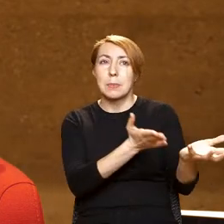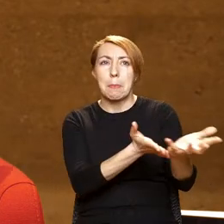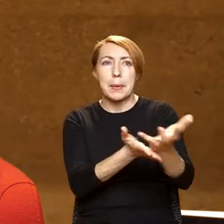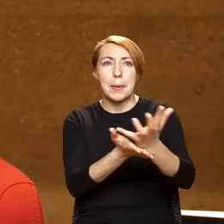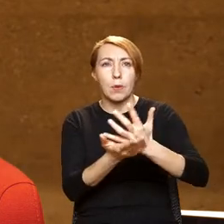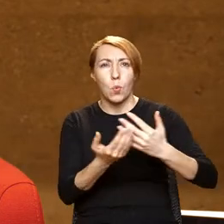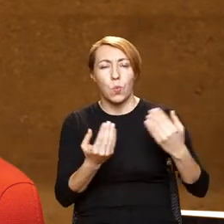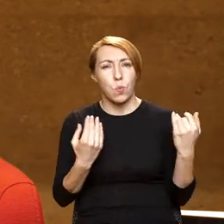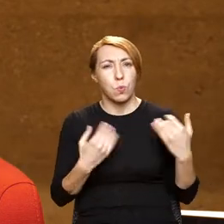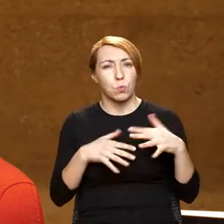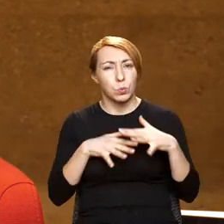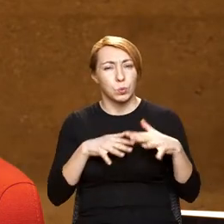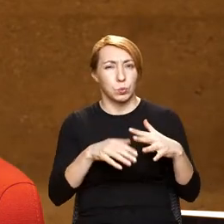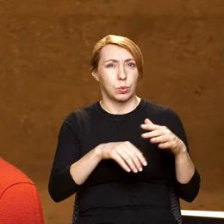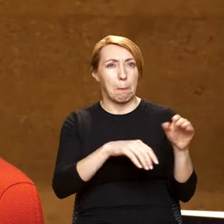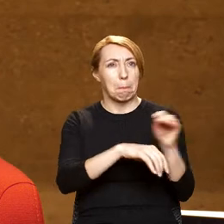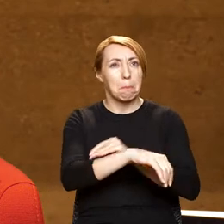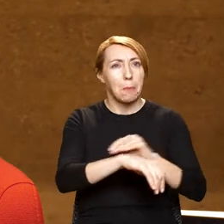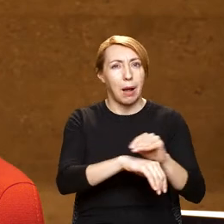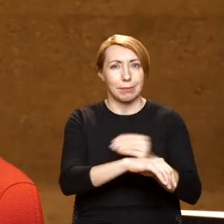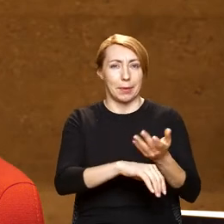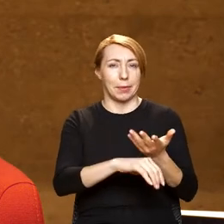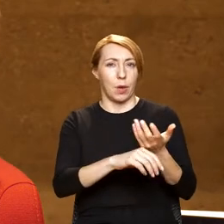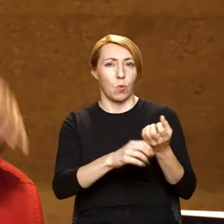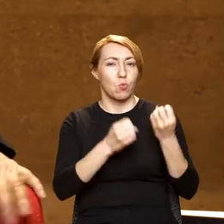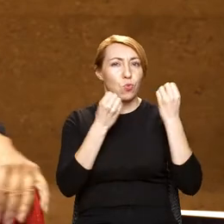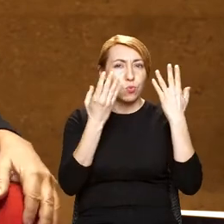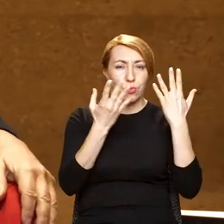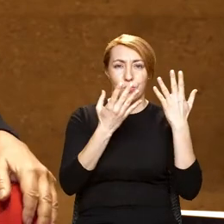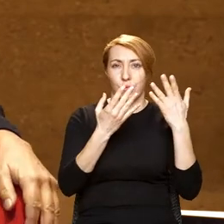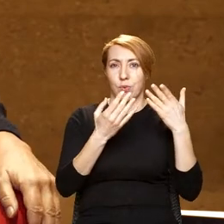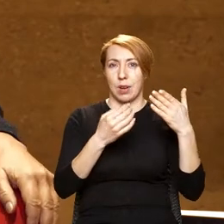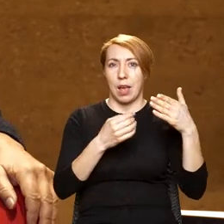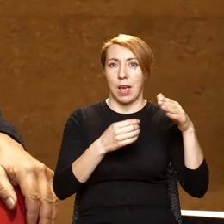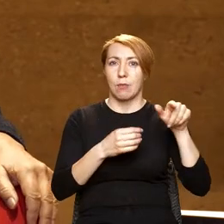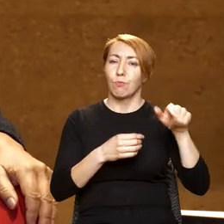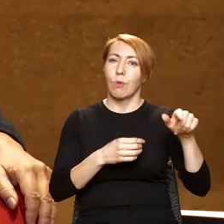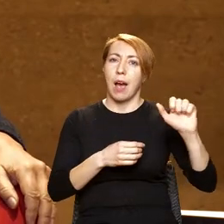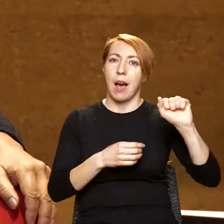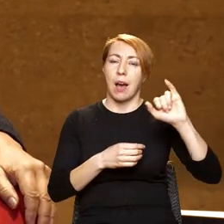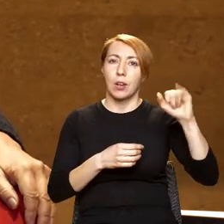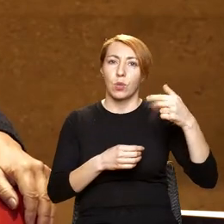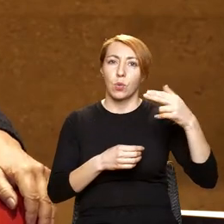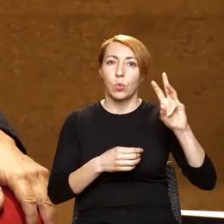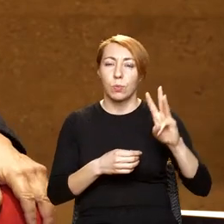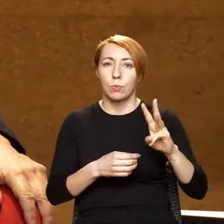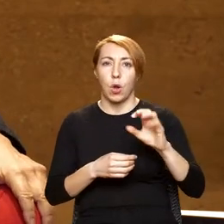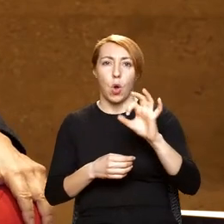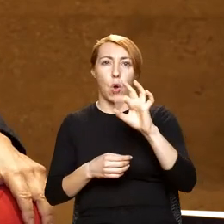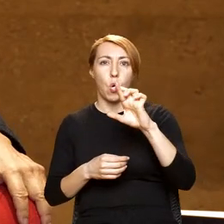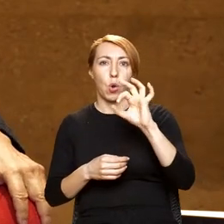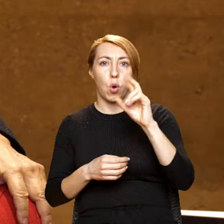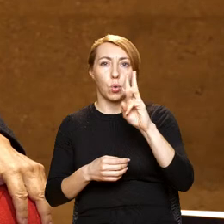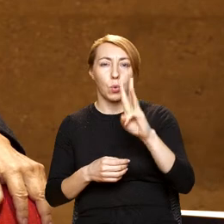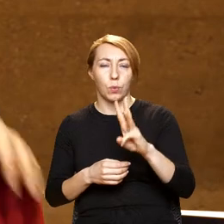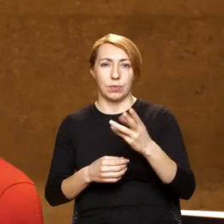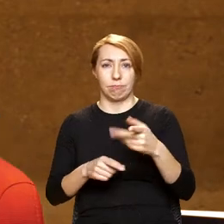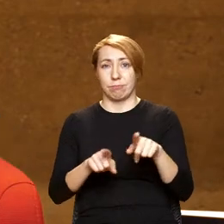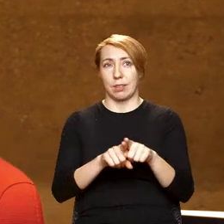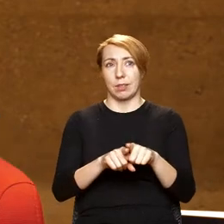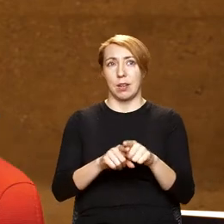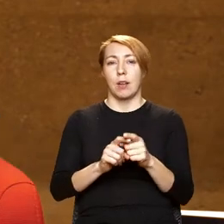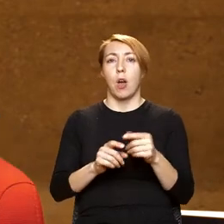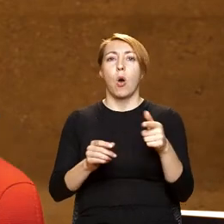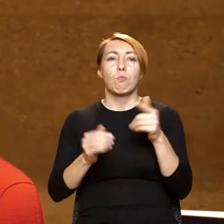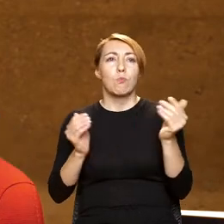prawda, artefakty kultur, nie tylko Ainów zresztą, ale Nifchów i Oroków także,